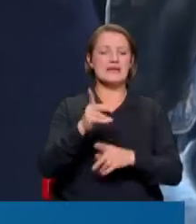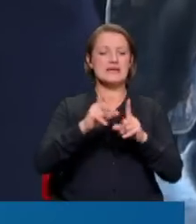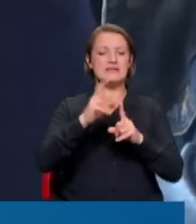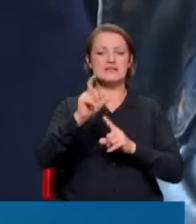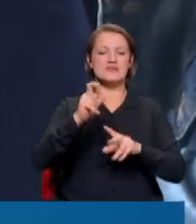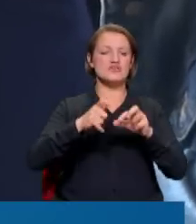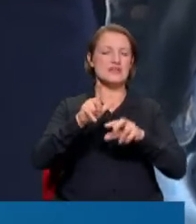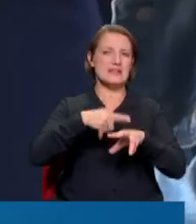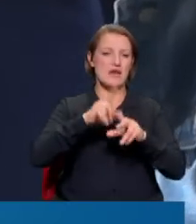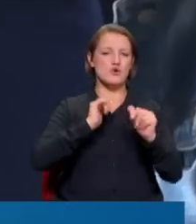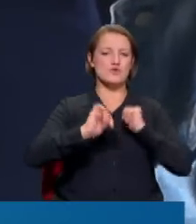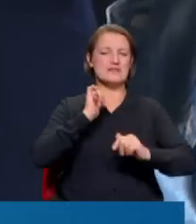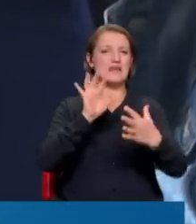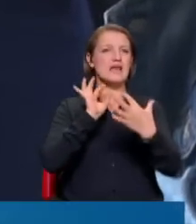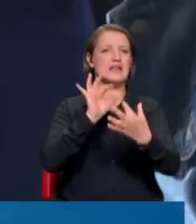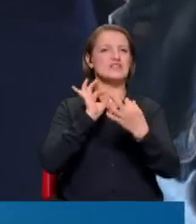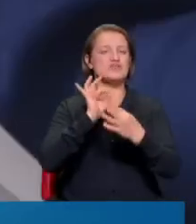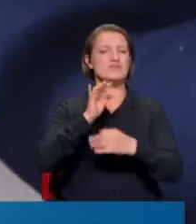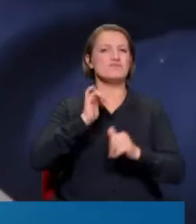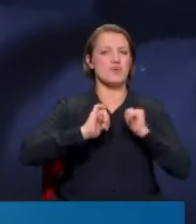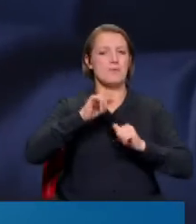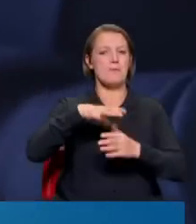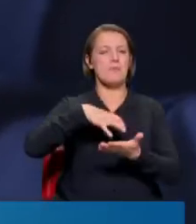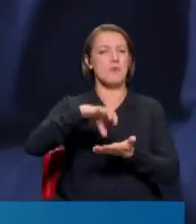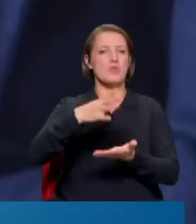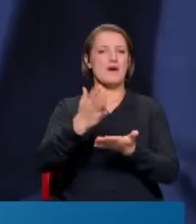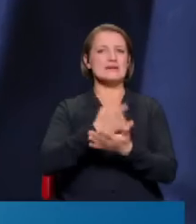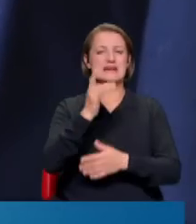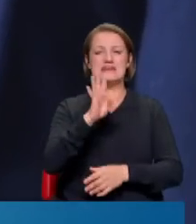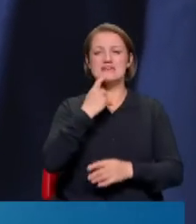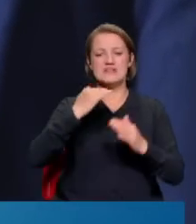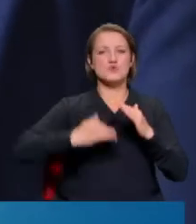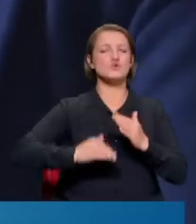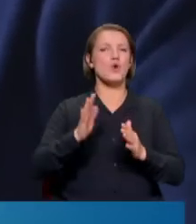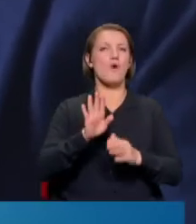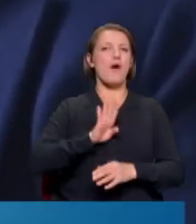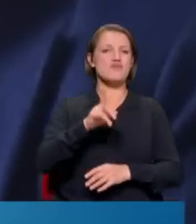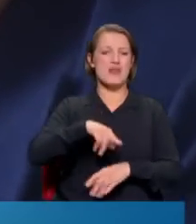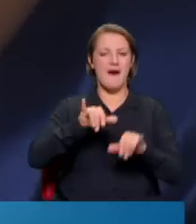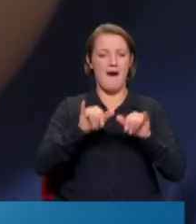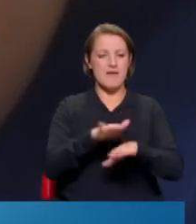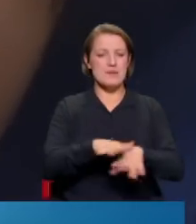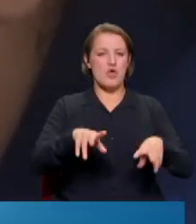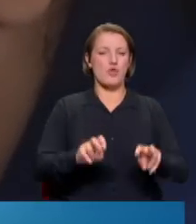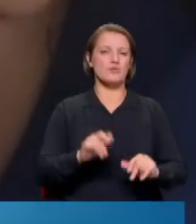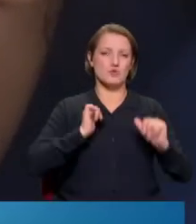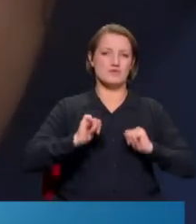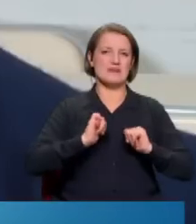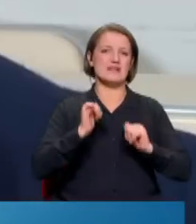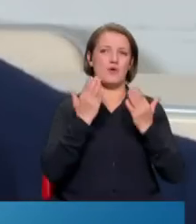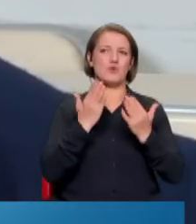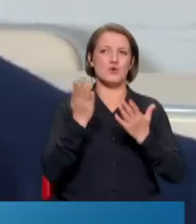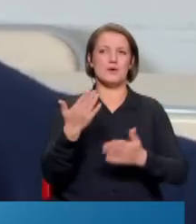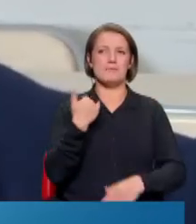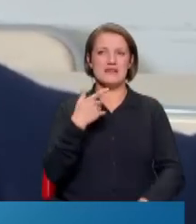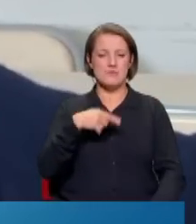Üniversitesi İletişim Fakültesi Halkla İlişkiler bölümünü kazandı kendisinden 40 yaş küçük öğrencilerle aynı sıralara geçip üniversiteli oldu